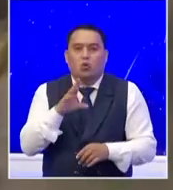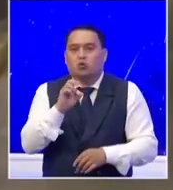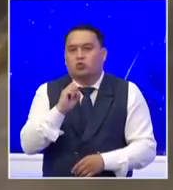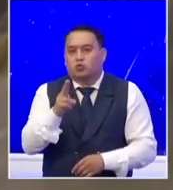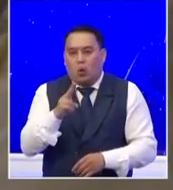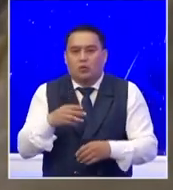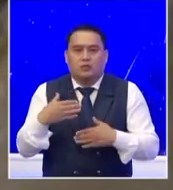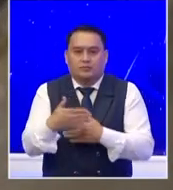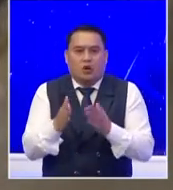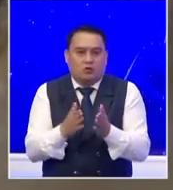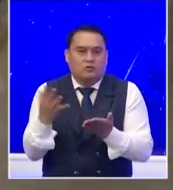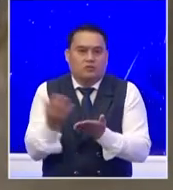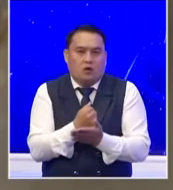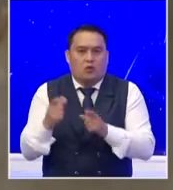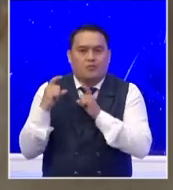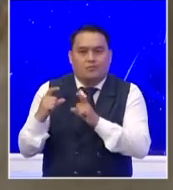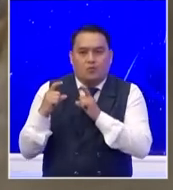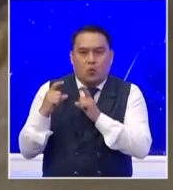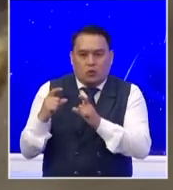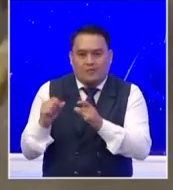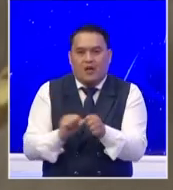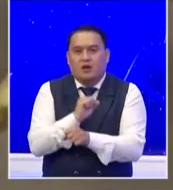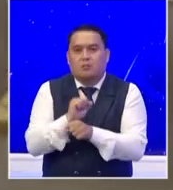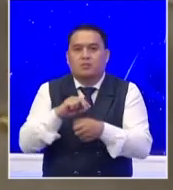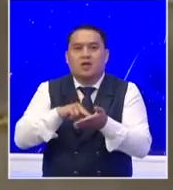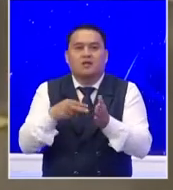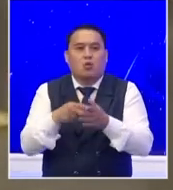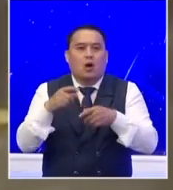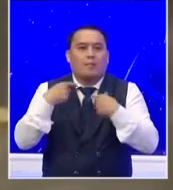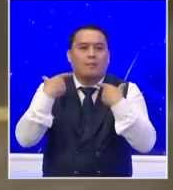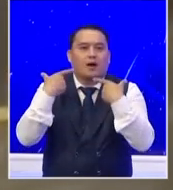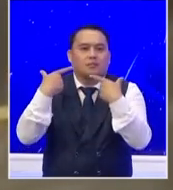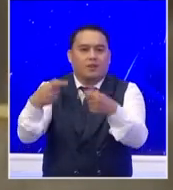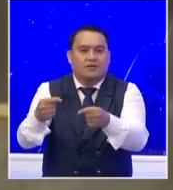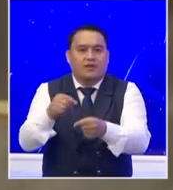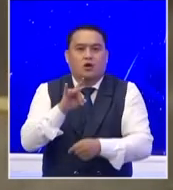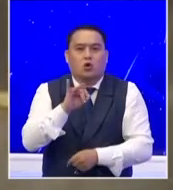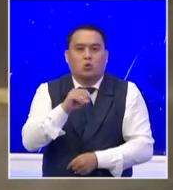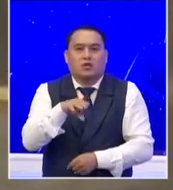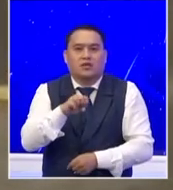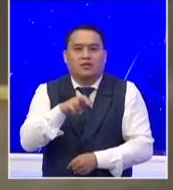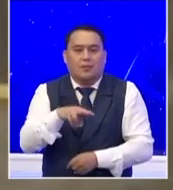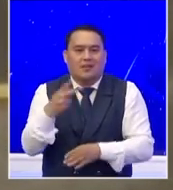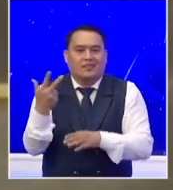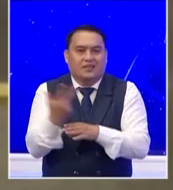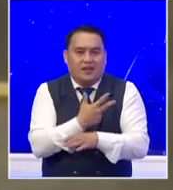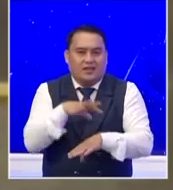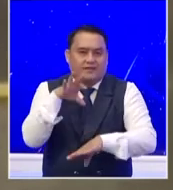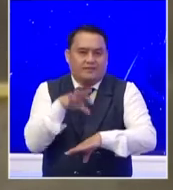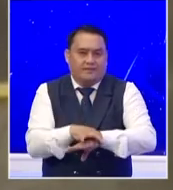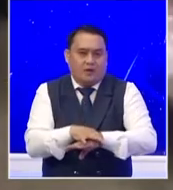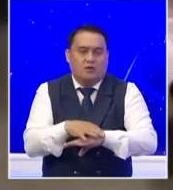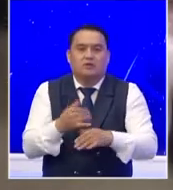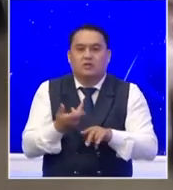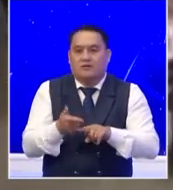товар обнаружили в грузовом контейнере в порту Лиман. Его планировали отправить в Роттердам. Это третья крупная партия наркотиков, которые